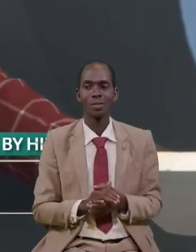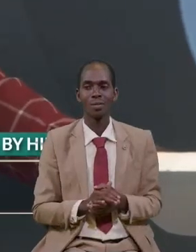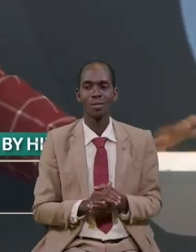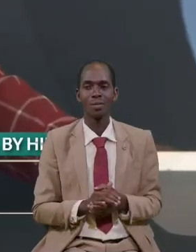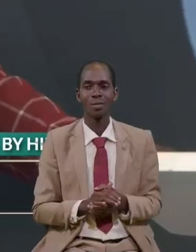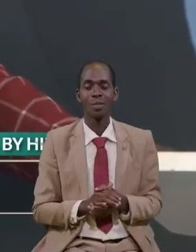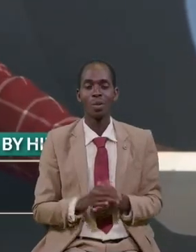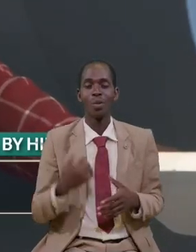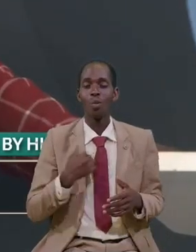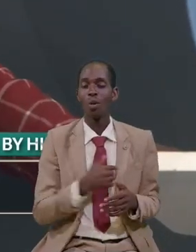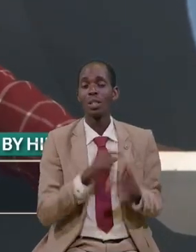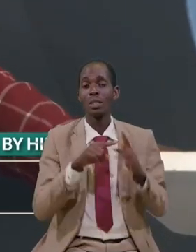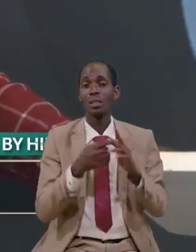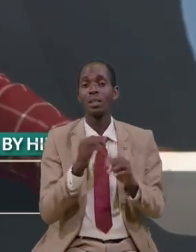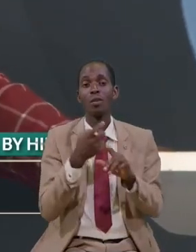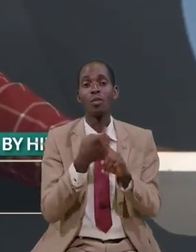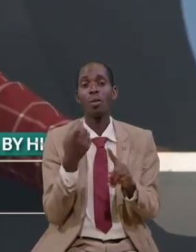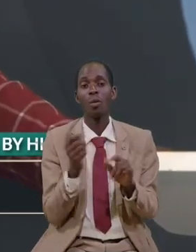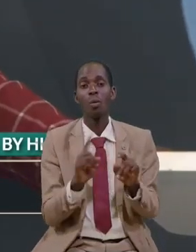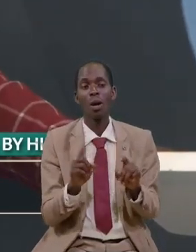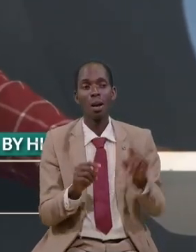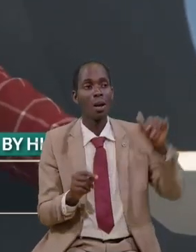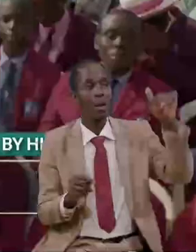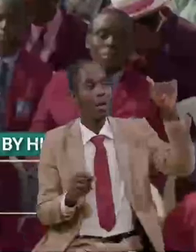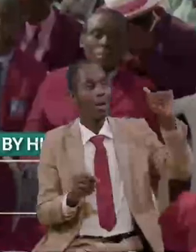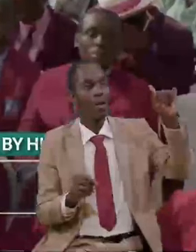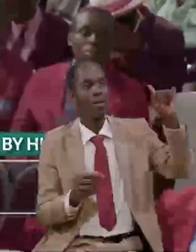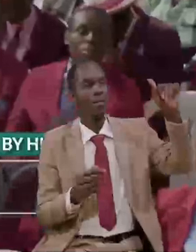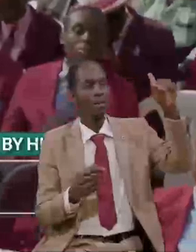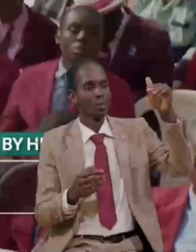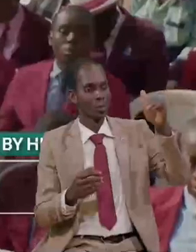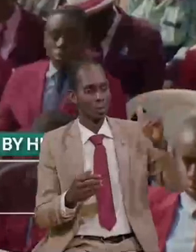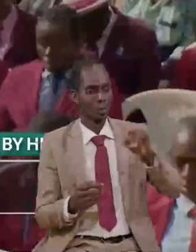On a commencé A et tu iras à Z.